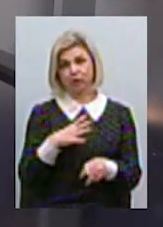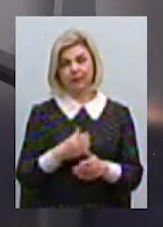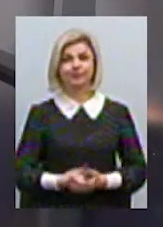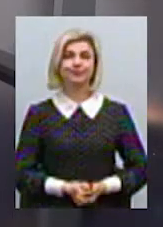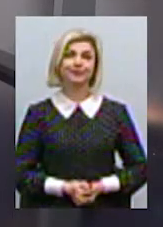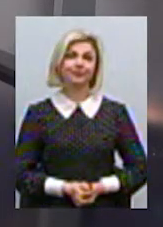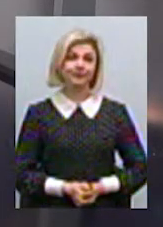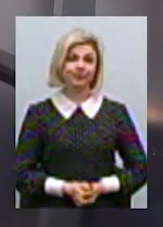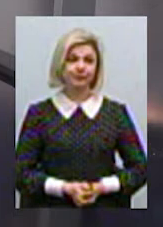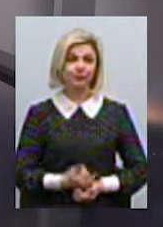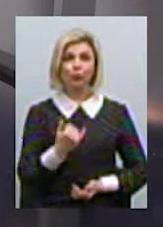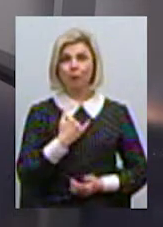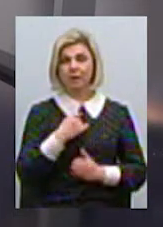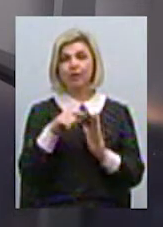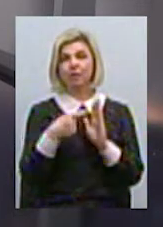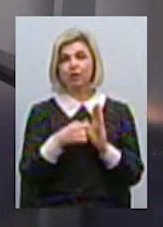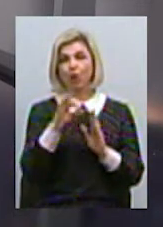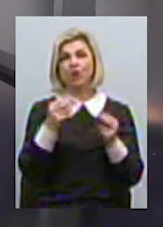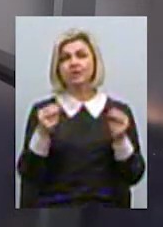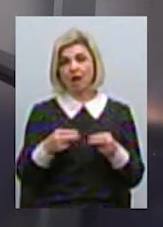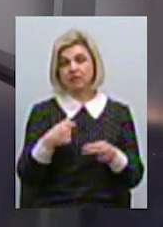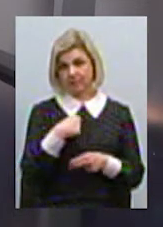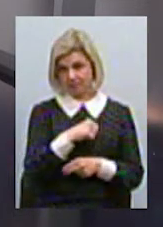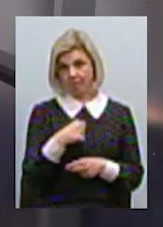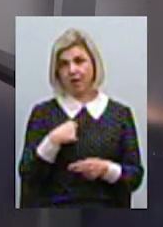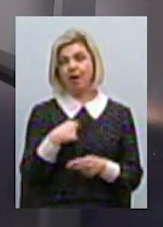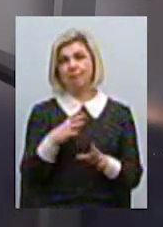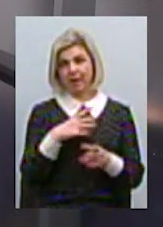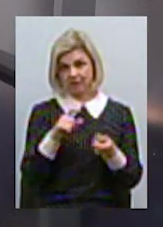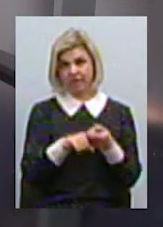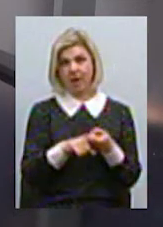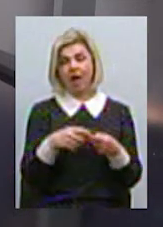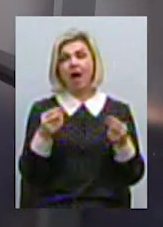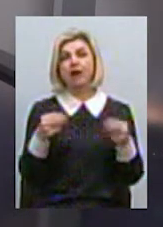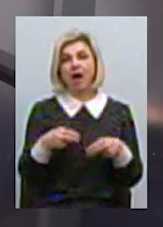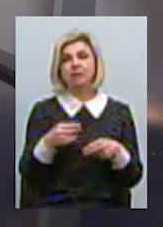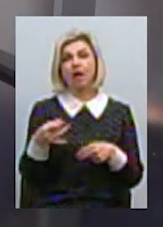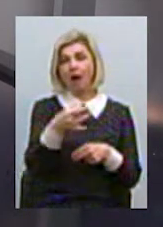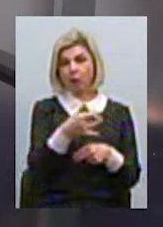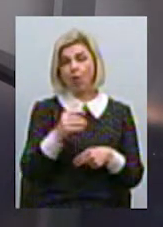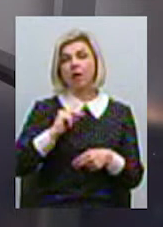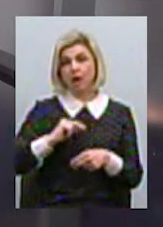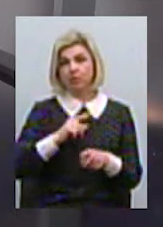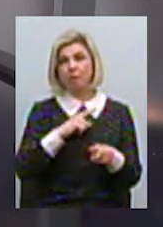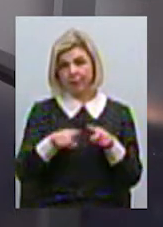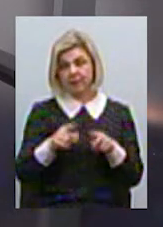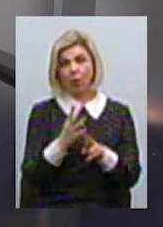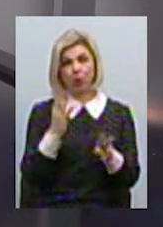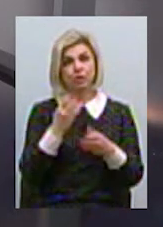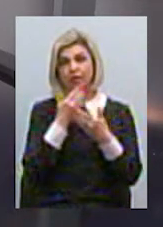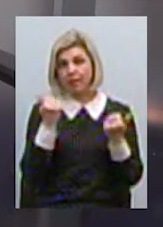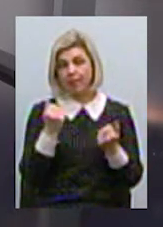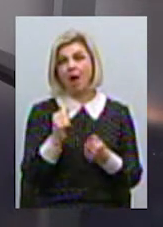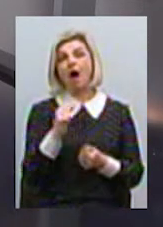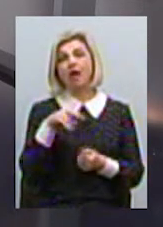Тетяна, до цього питання по РАКСам. Сама стикалась у ці РАКС районі. Працюють швидко, черг немає, але